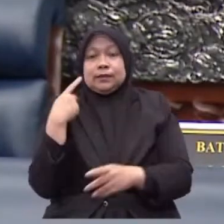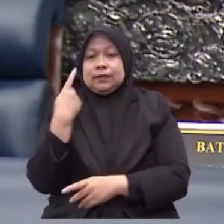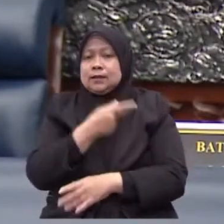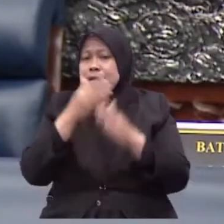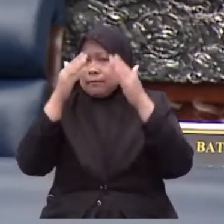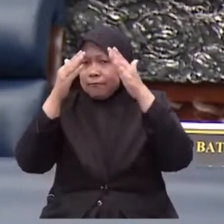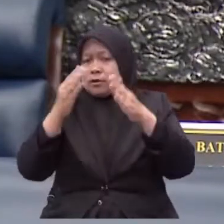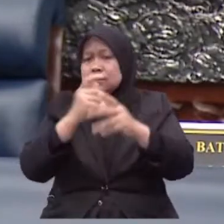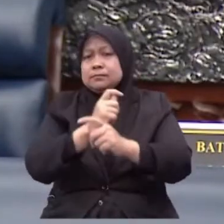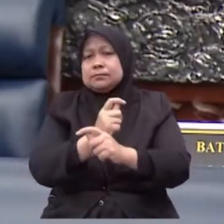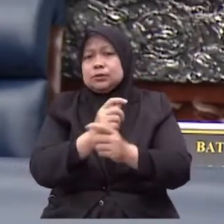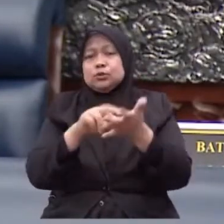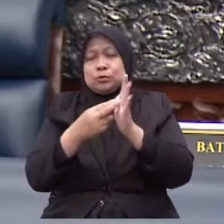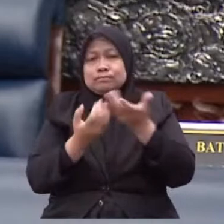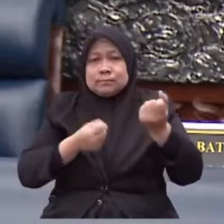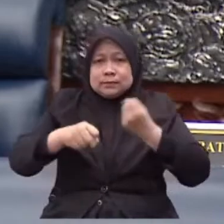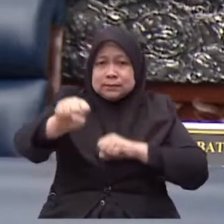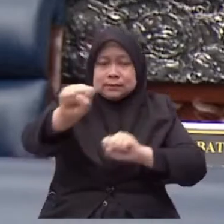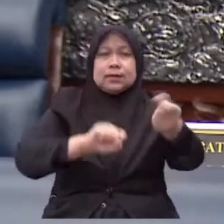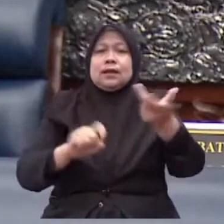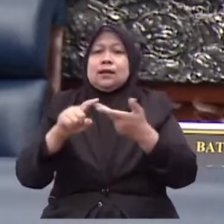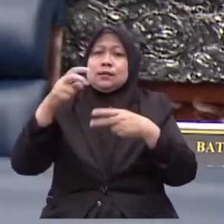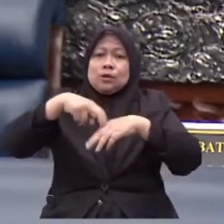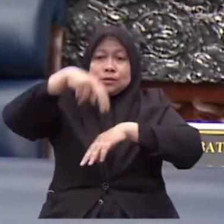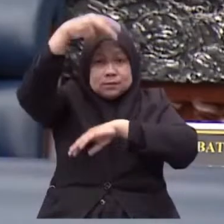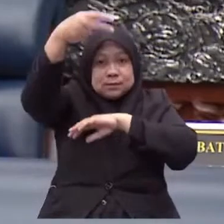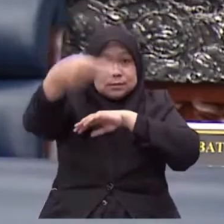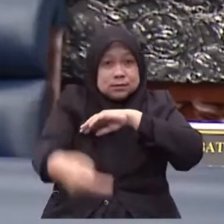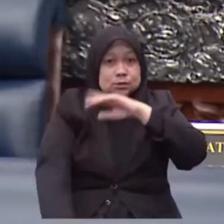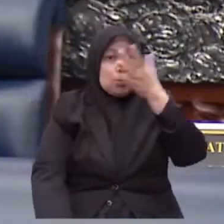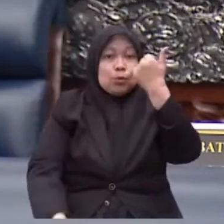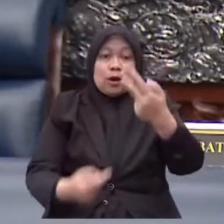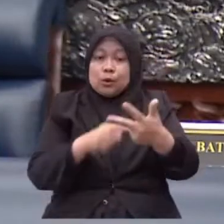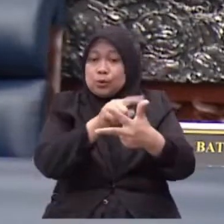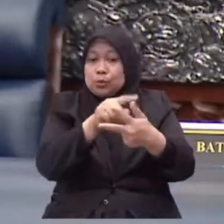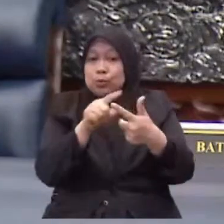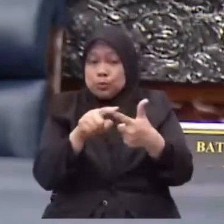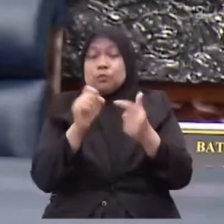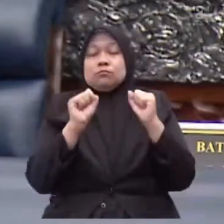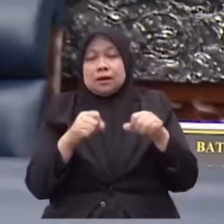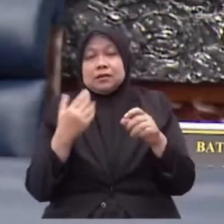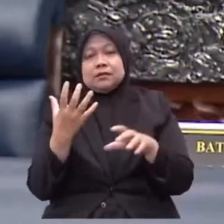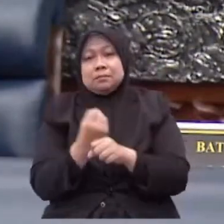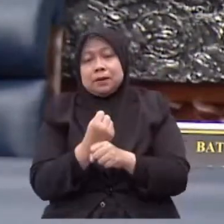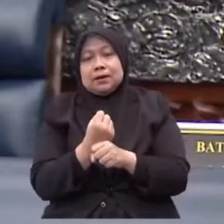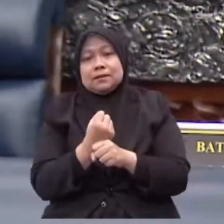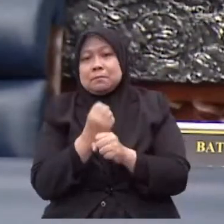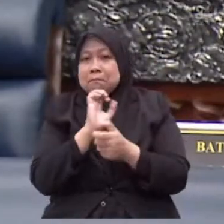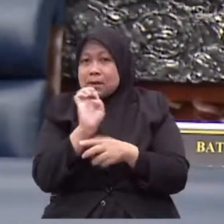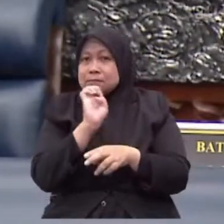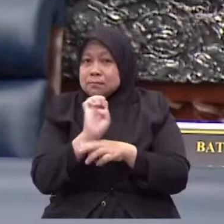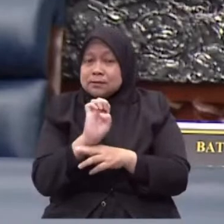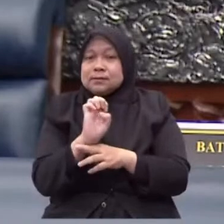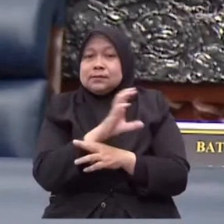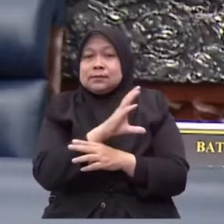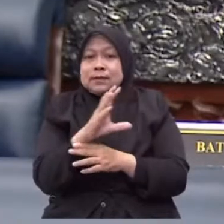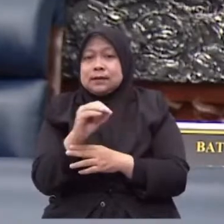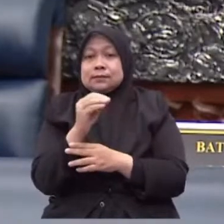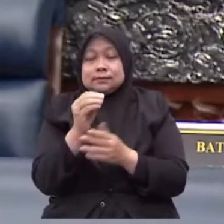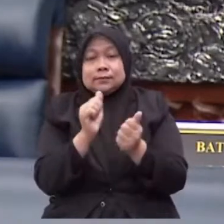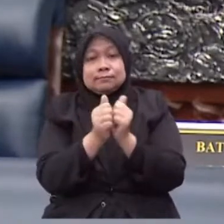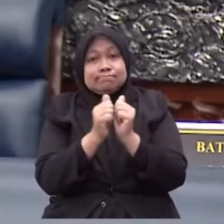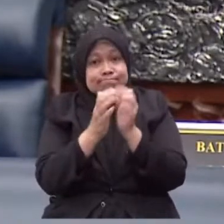fokuskan mempertahankan diri dan sukan tejun karena dua-dua sukan ini telah membawa pulang ingat emas dan